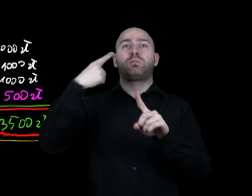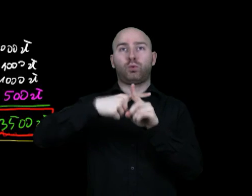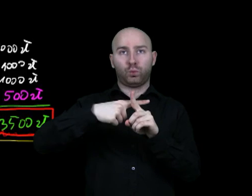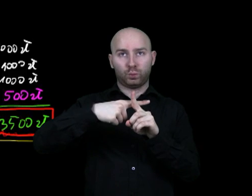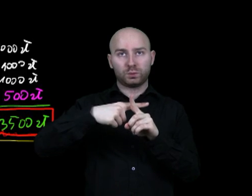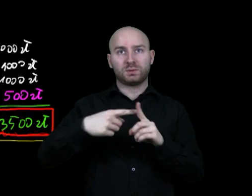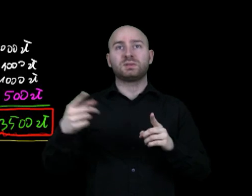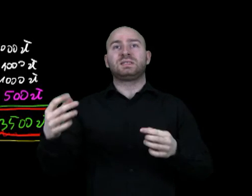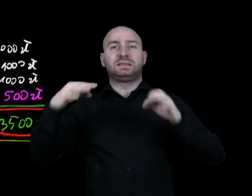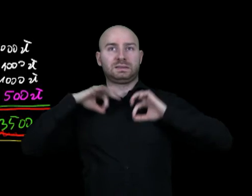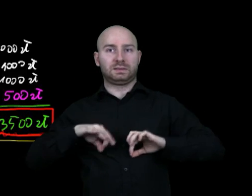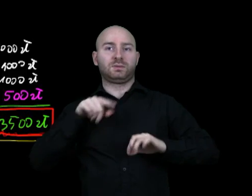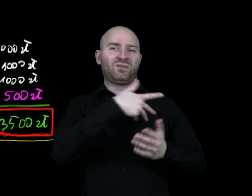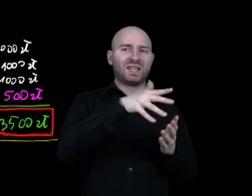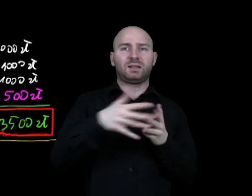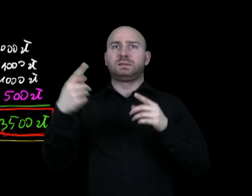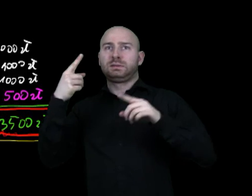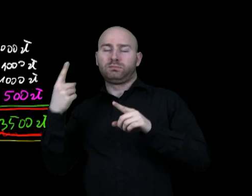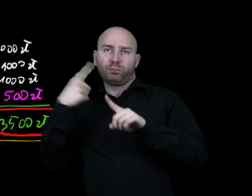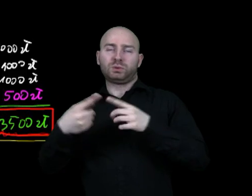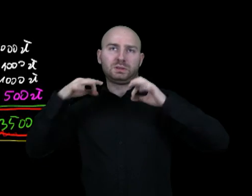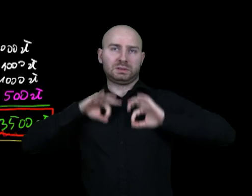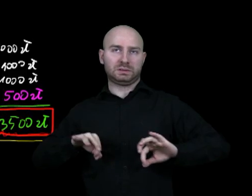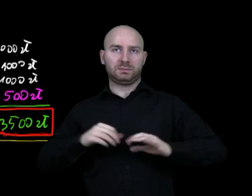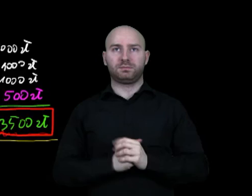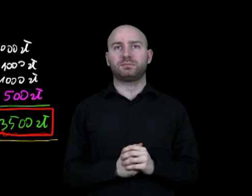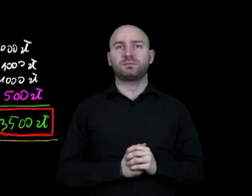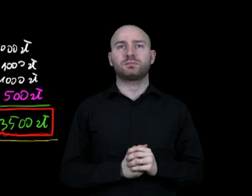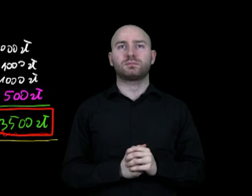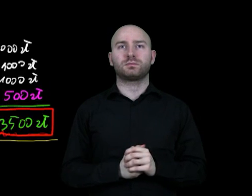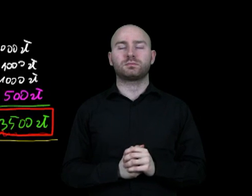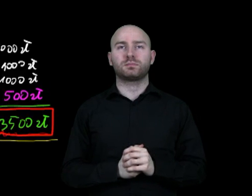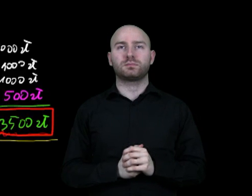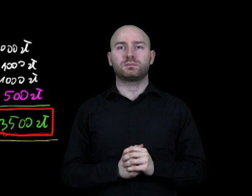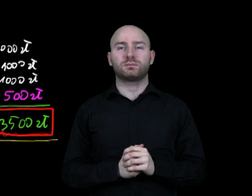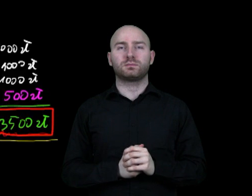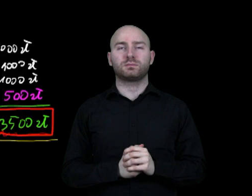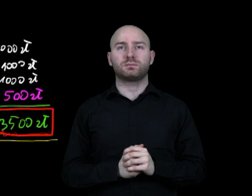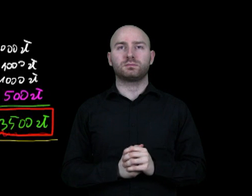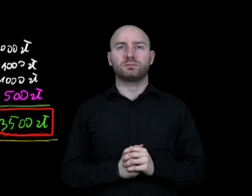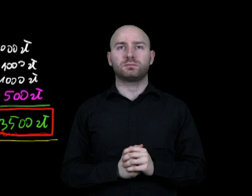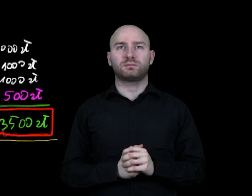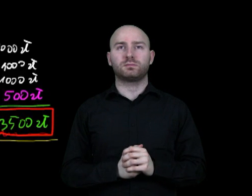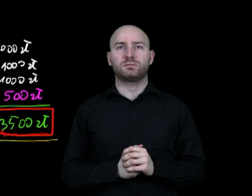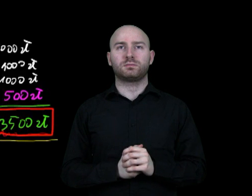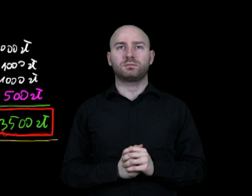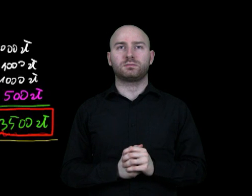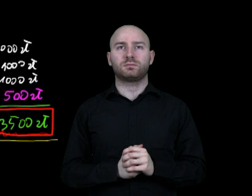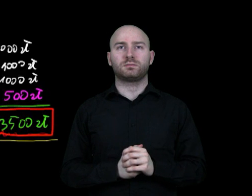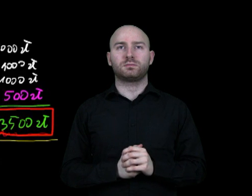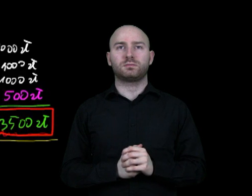Czyli sumie jej wydatków i zysku. Wydatki plus